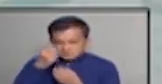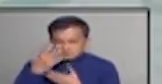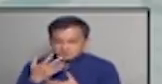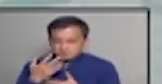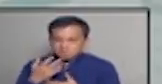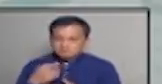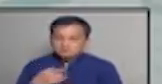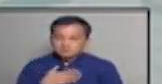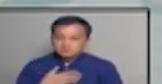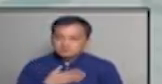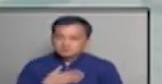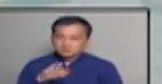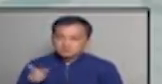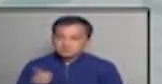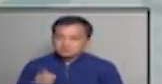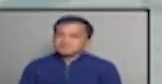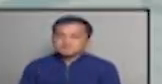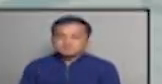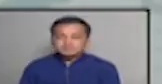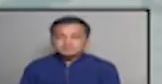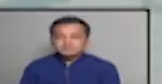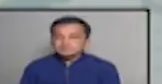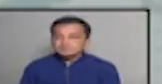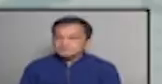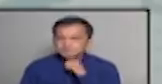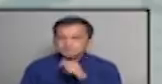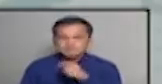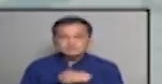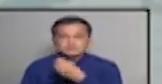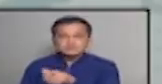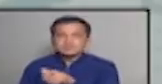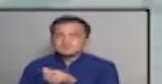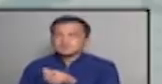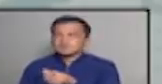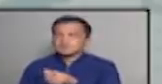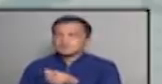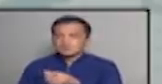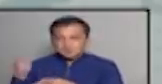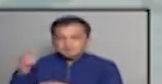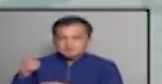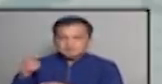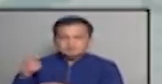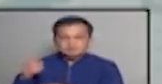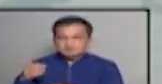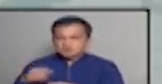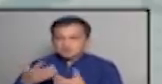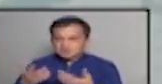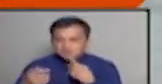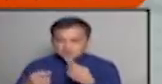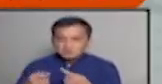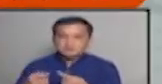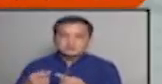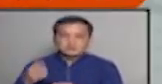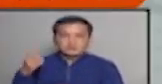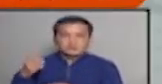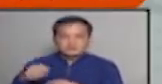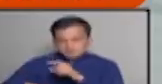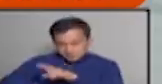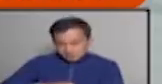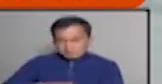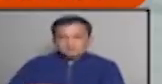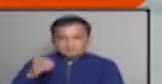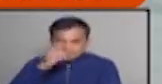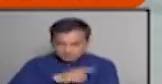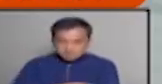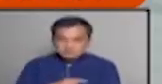gusto niya na pong surrender. Hindi po siya nagbigay ng araw o oras ng kanyang pag-surrender? Maari pong